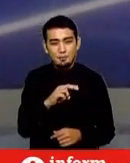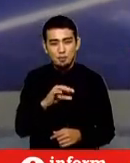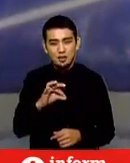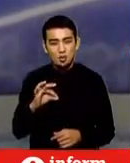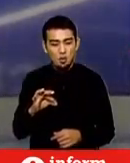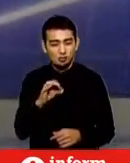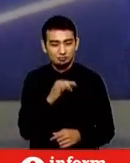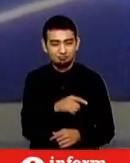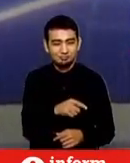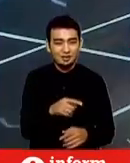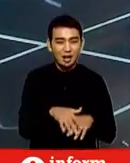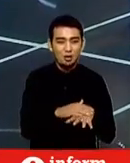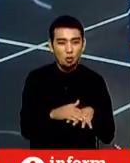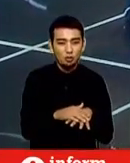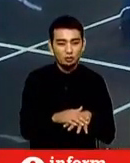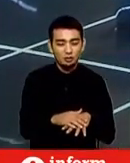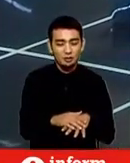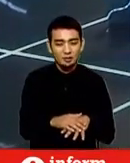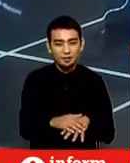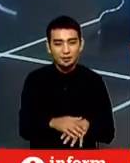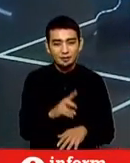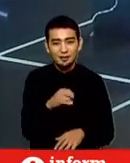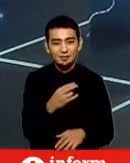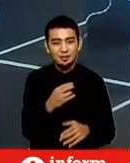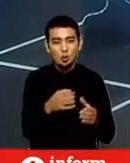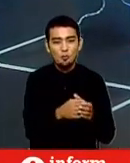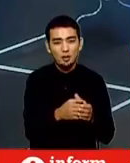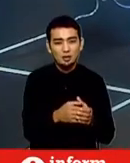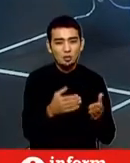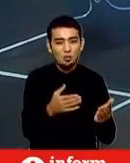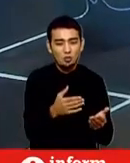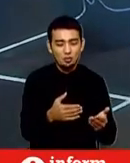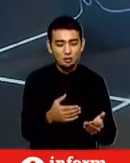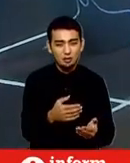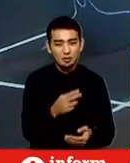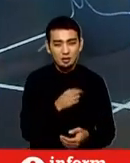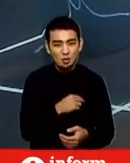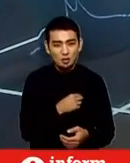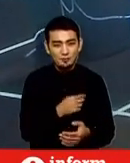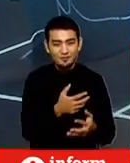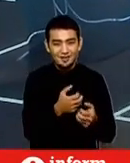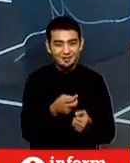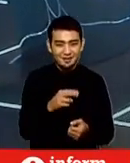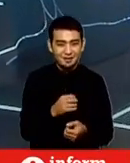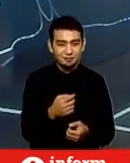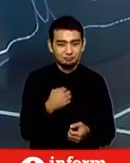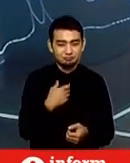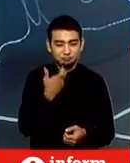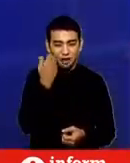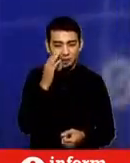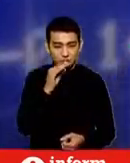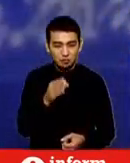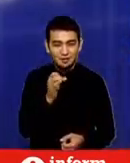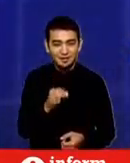дәрежеде халықтың сол ұлттық компаниялардың қандай да бір үлесін алуына мүмкіндік береді. Сондықтан